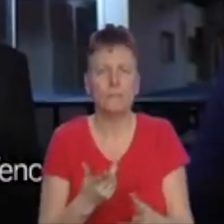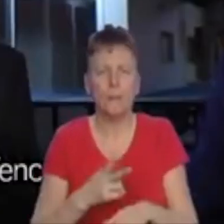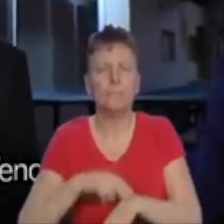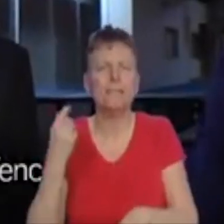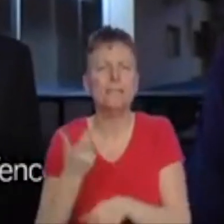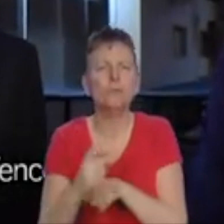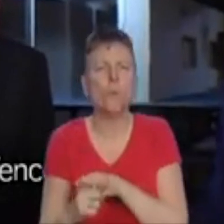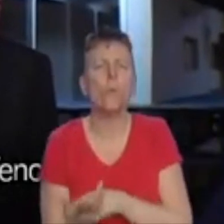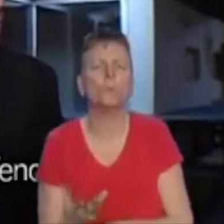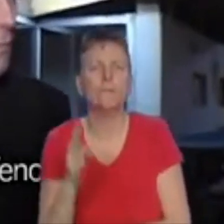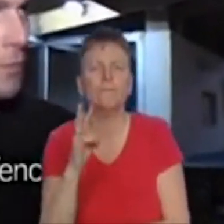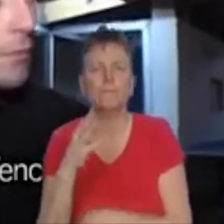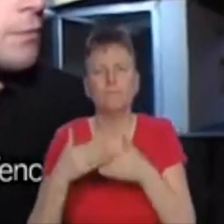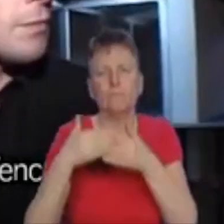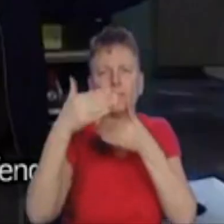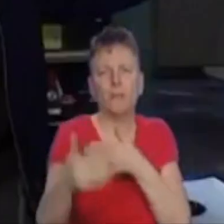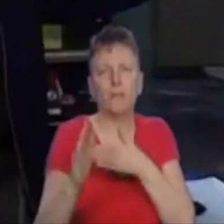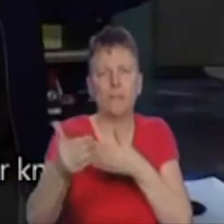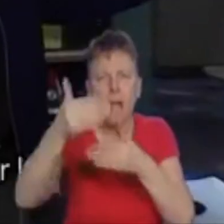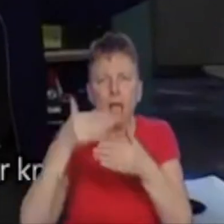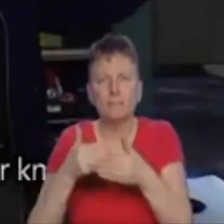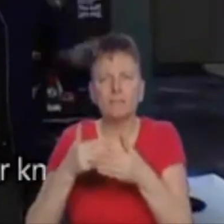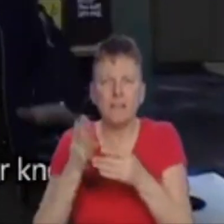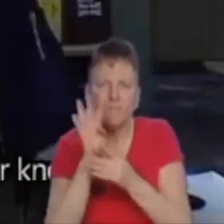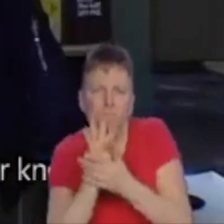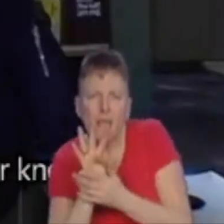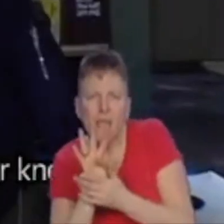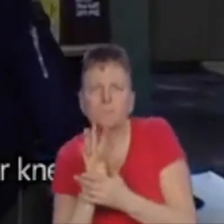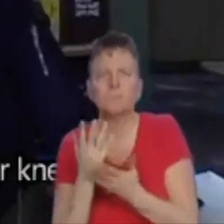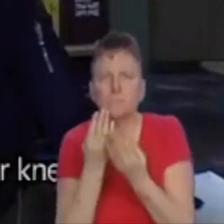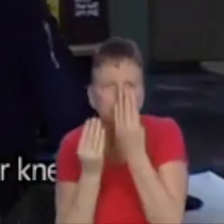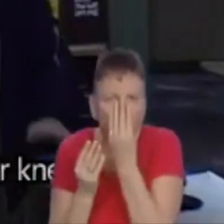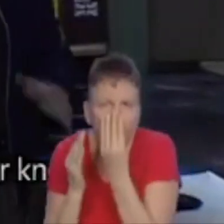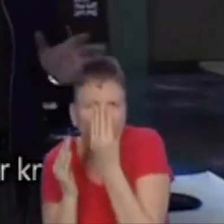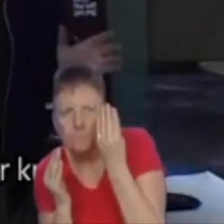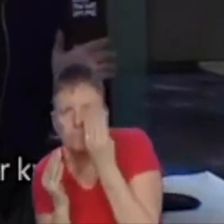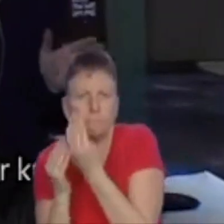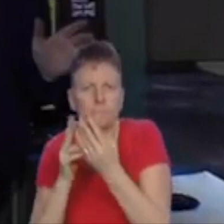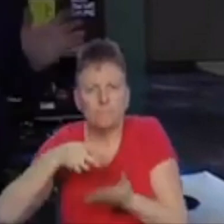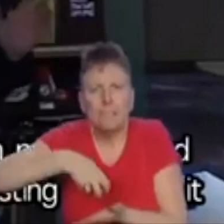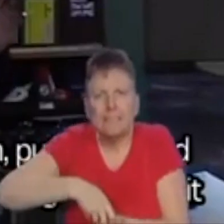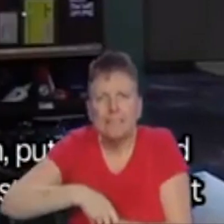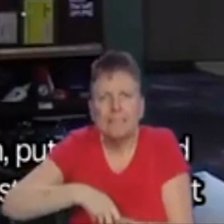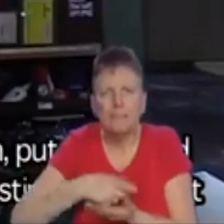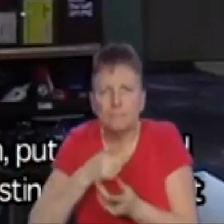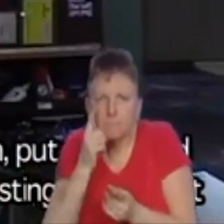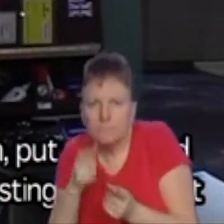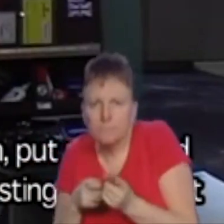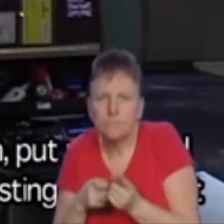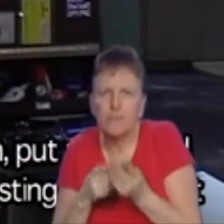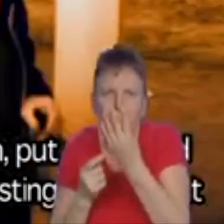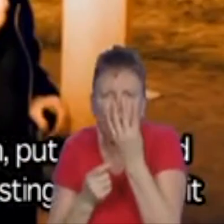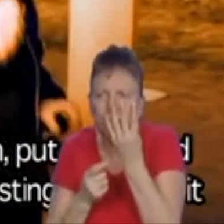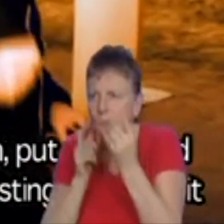une palissade, puis à 10 mètres à genoux derrière un muret, un abri comme ça. Je vais vous montrer, je vais vous simuler les